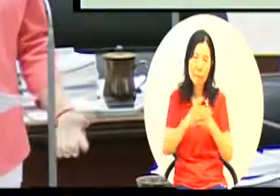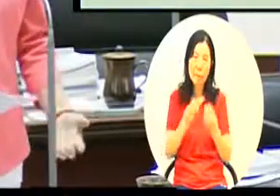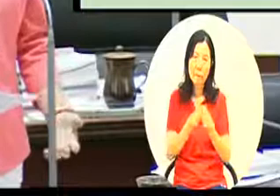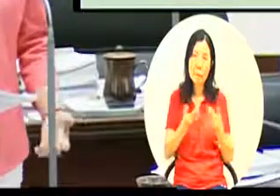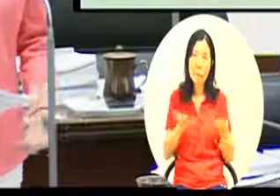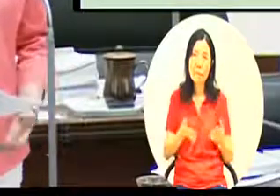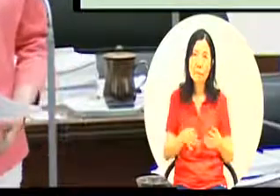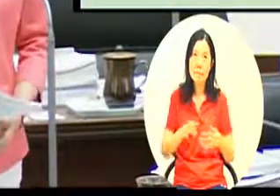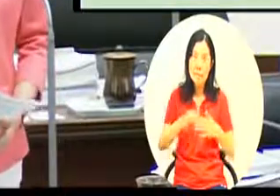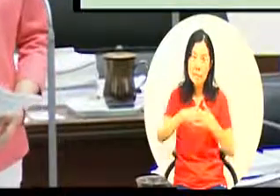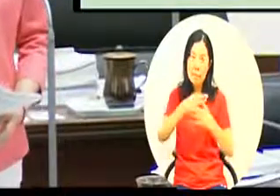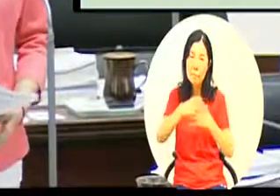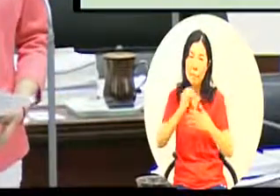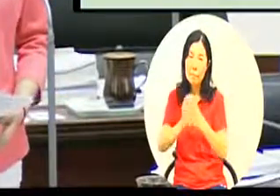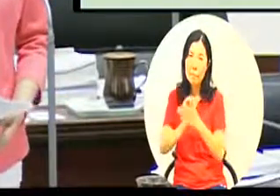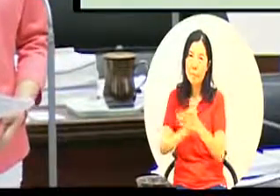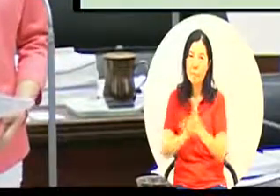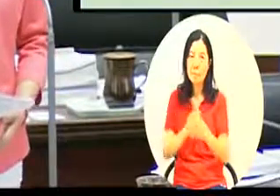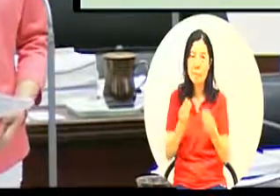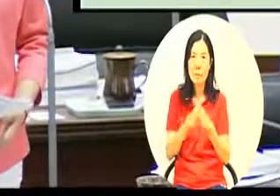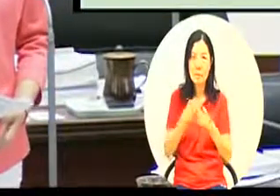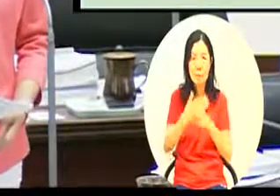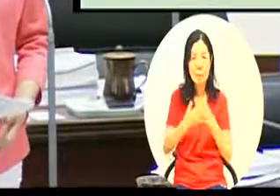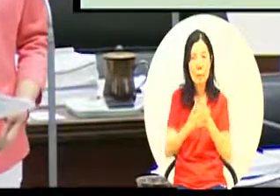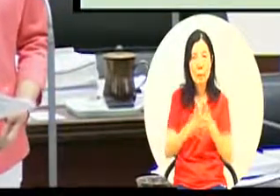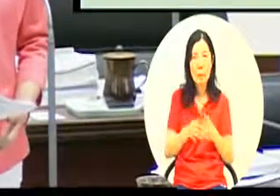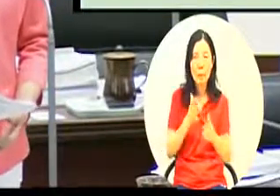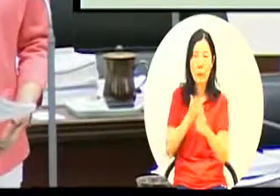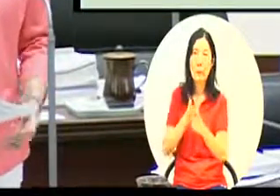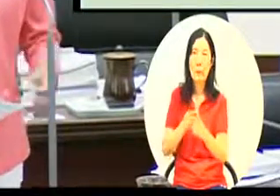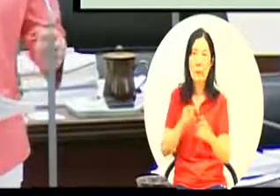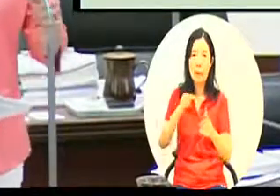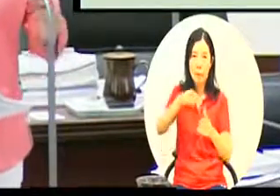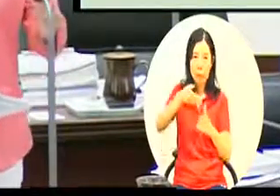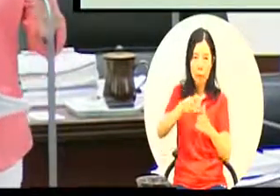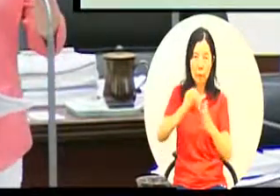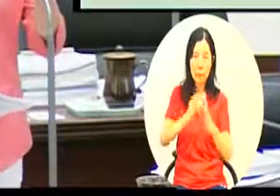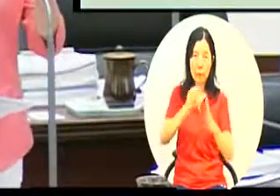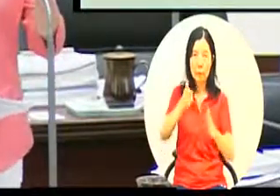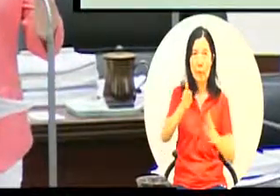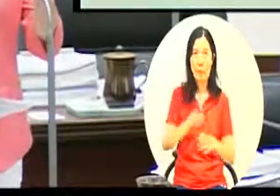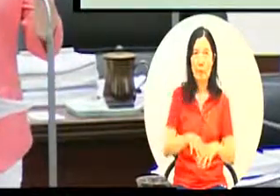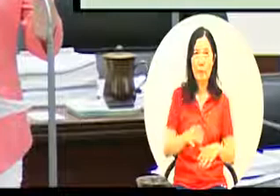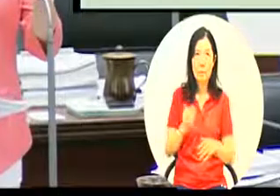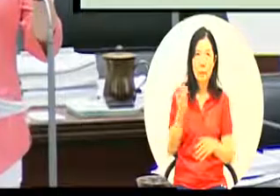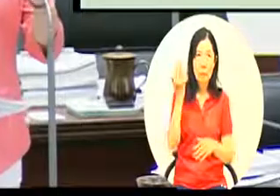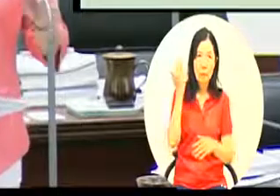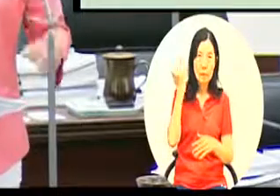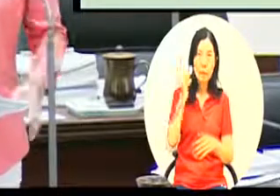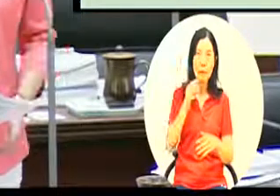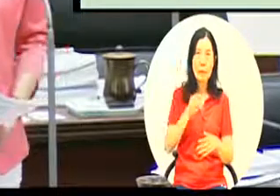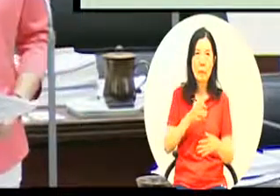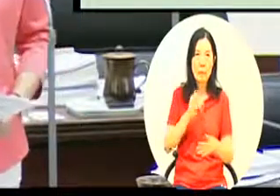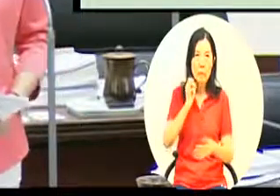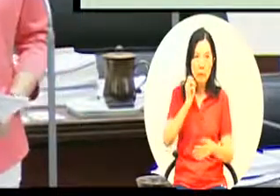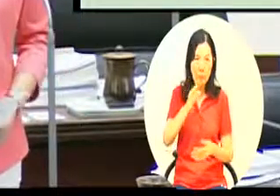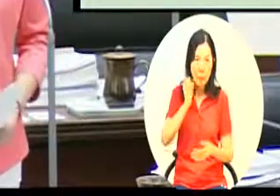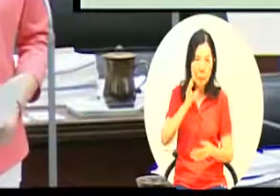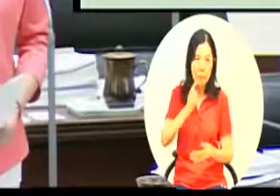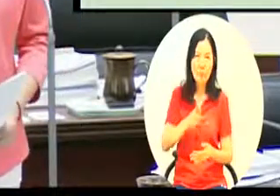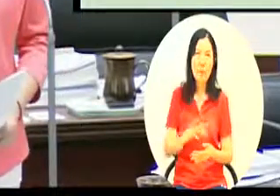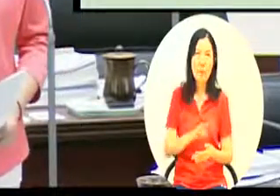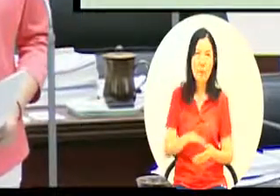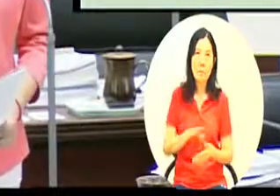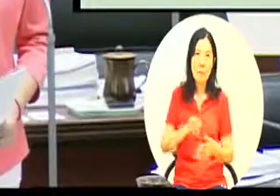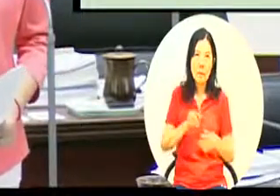我们的亲朋好友？我想请问一下我们的教育局长，之前本席一直强调，所有的